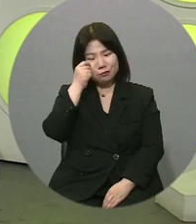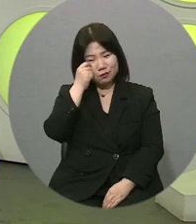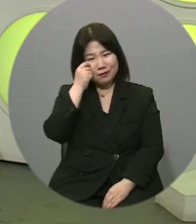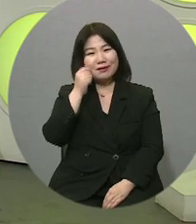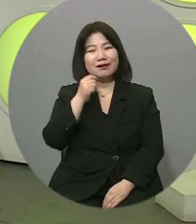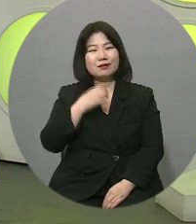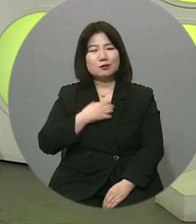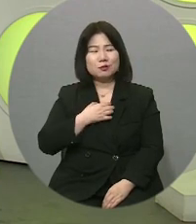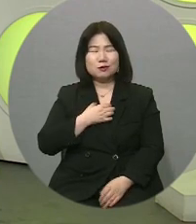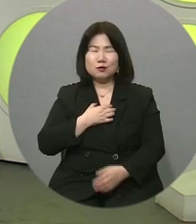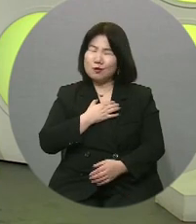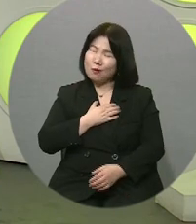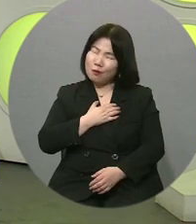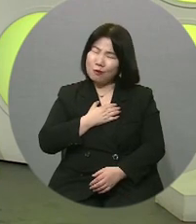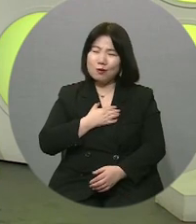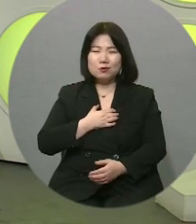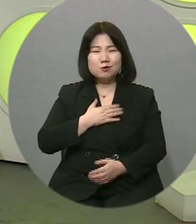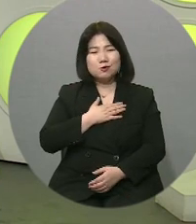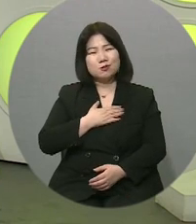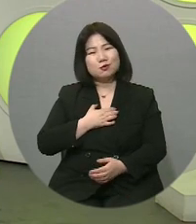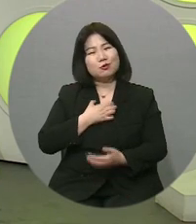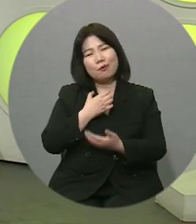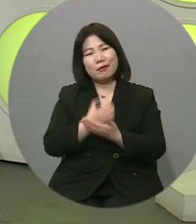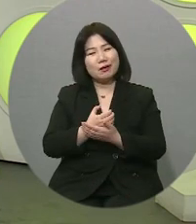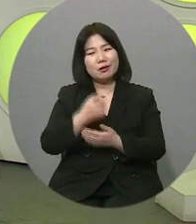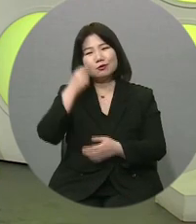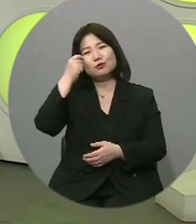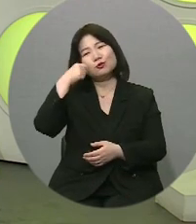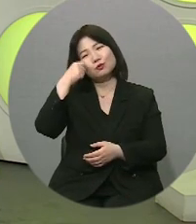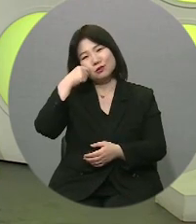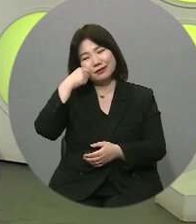저는. 진짜 눈물이 날 것 같다.